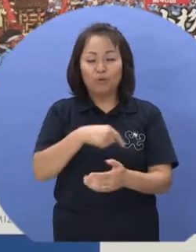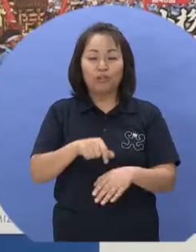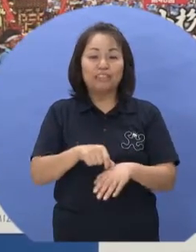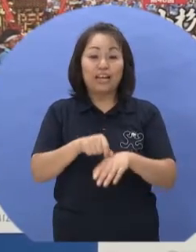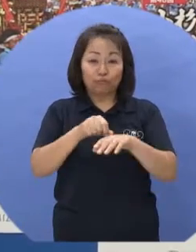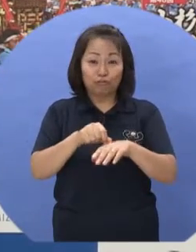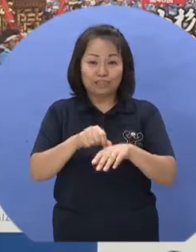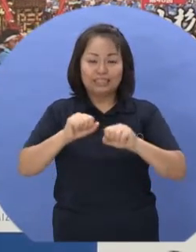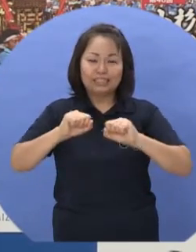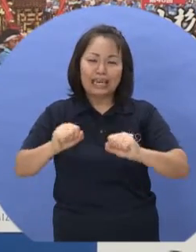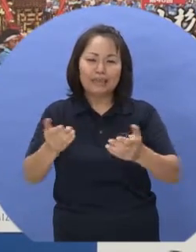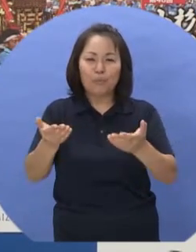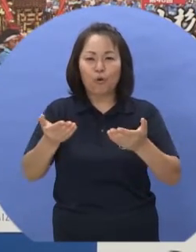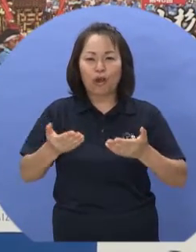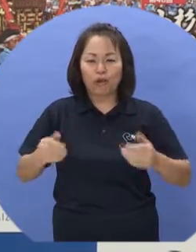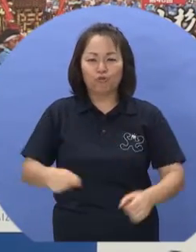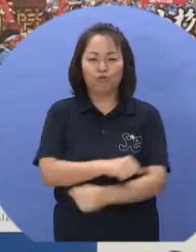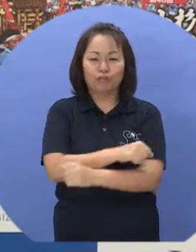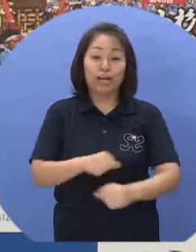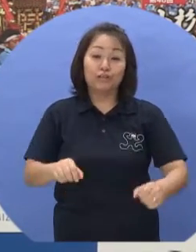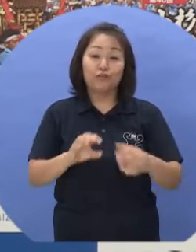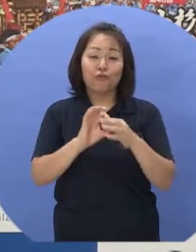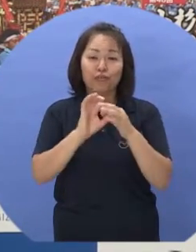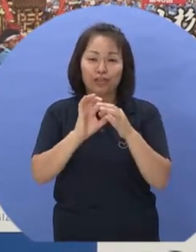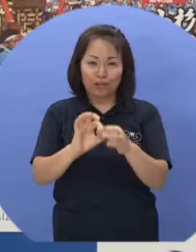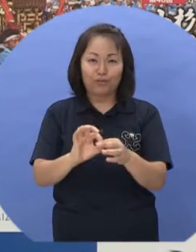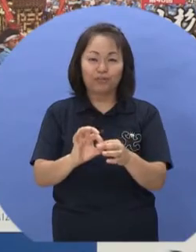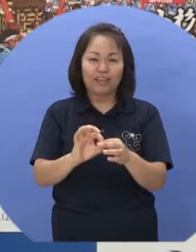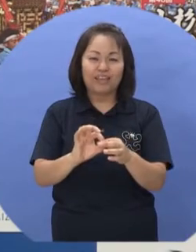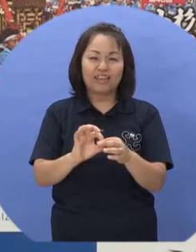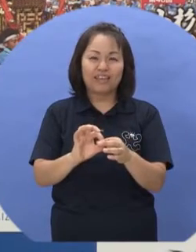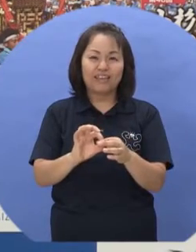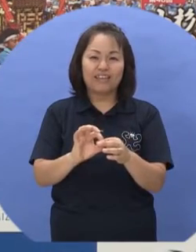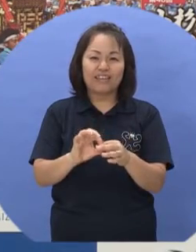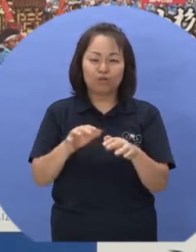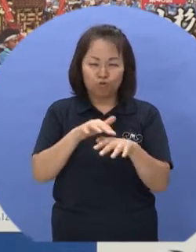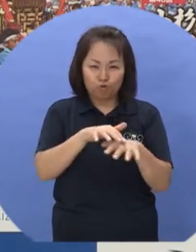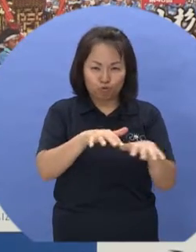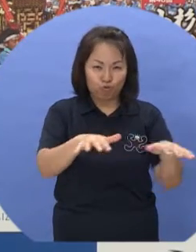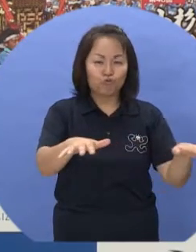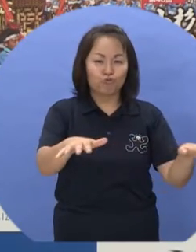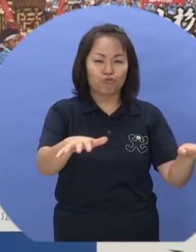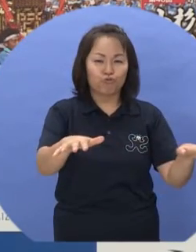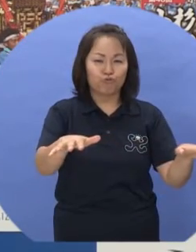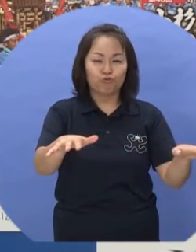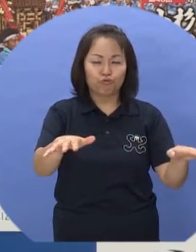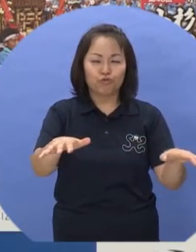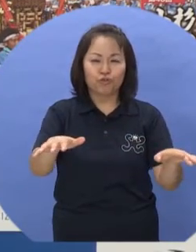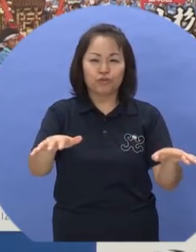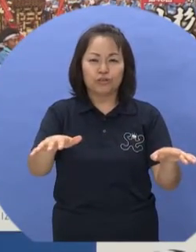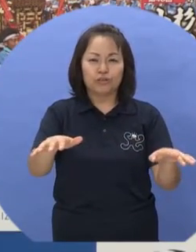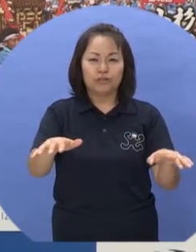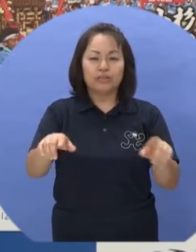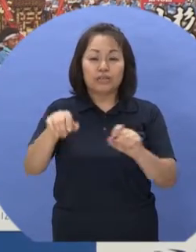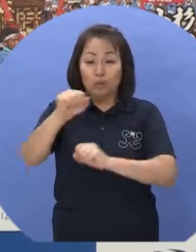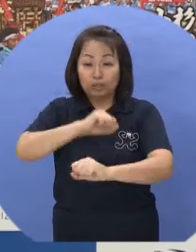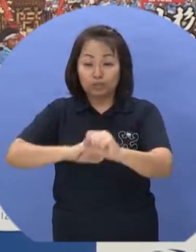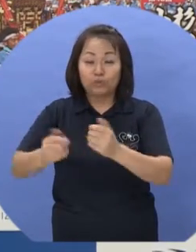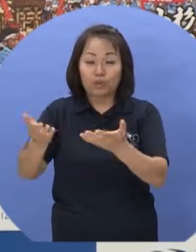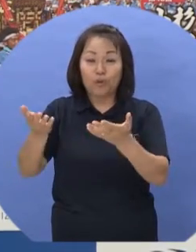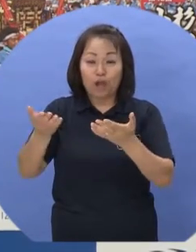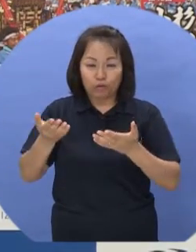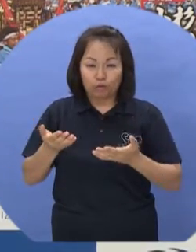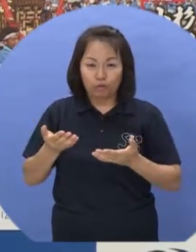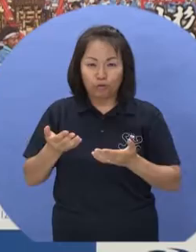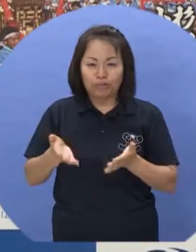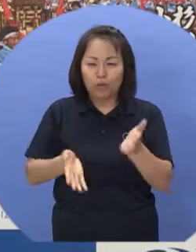ける、こうした体操でございます。これを普及をし、また気軽に取り組んでいただくことで、介護状態